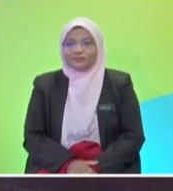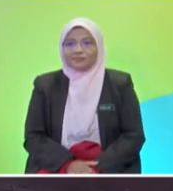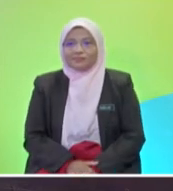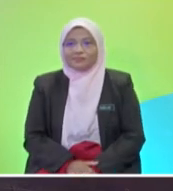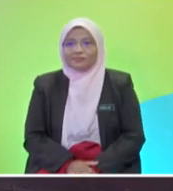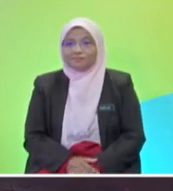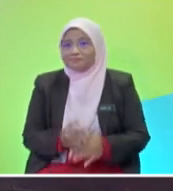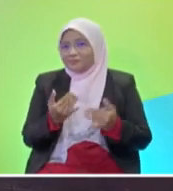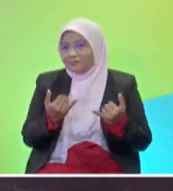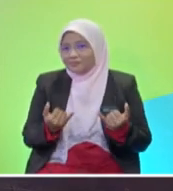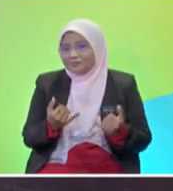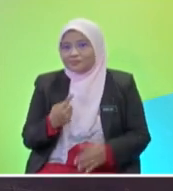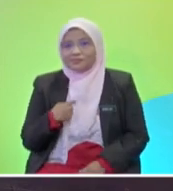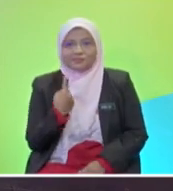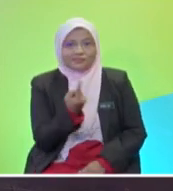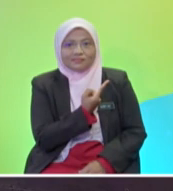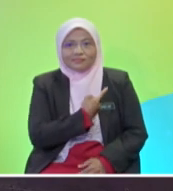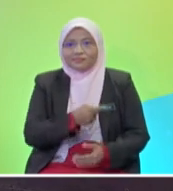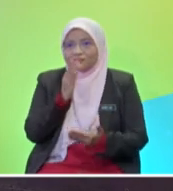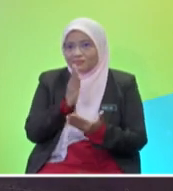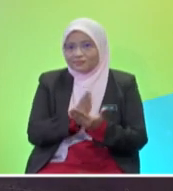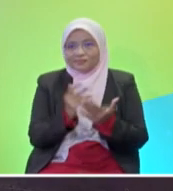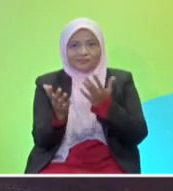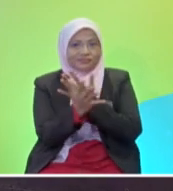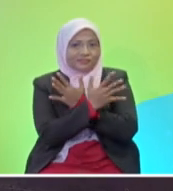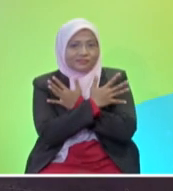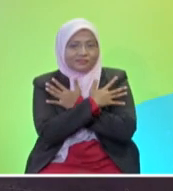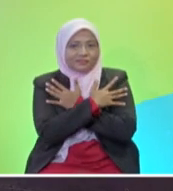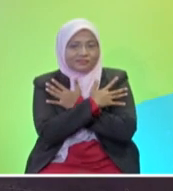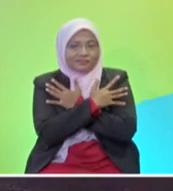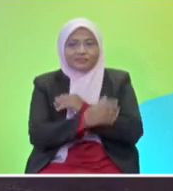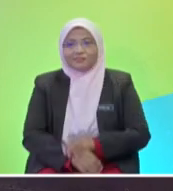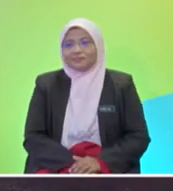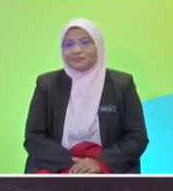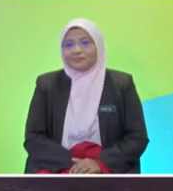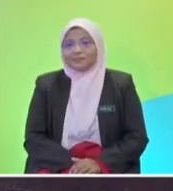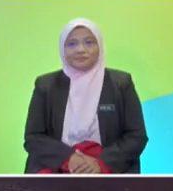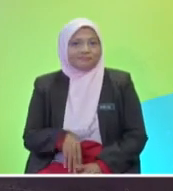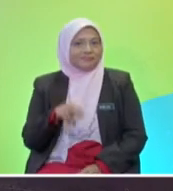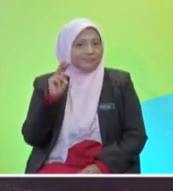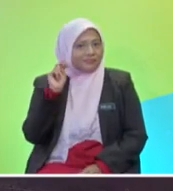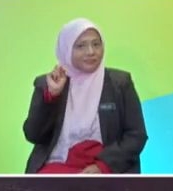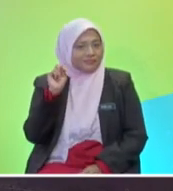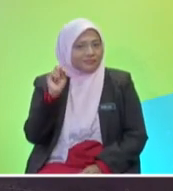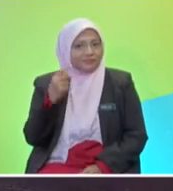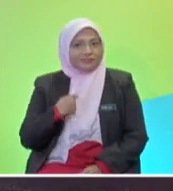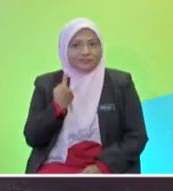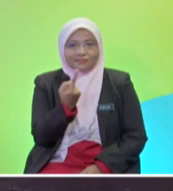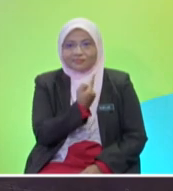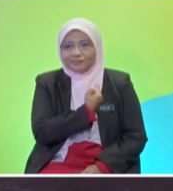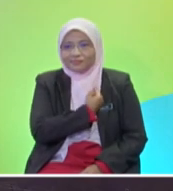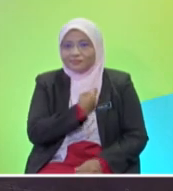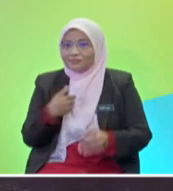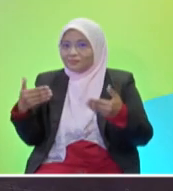kita ingin berhenti berehat seketika. Kawan-kawan dekat rumah macam mana? Dah faham ke belum? Tentu dah faham kan? Tetapi jangan ke mana-mana tahu,